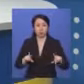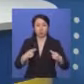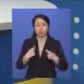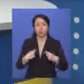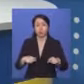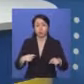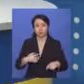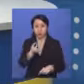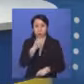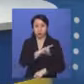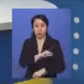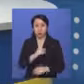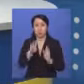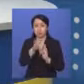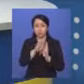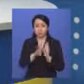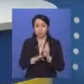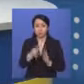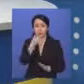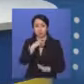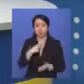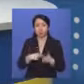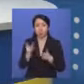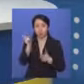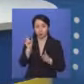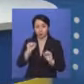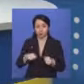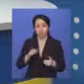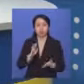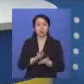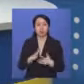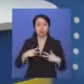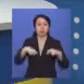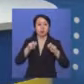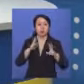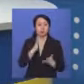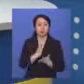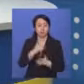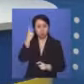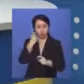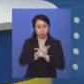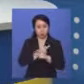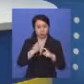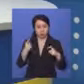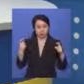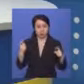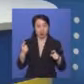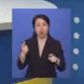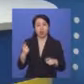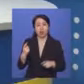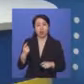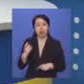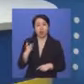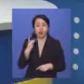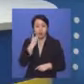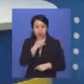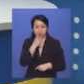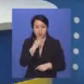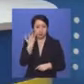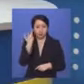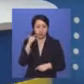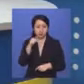розничные аптеки. С перечнем лекарственных препаратов покупатели могут ознакомиться на специально размещенных информационных листах оранжевого